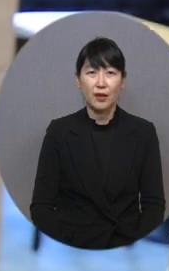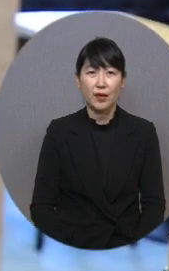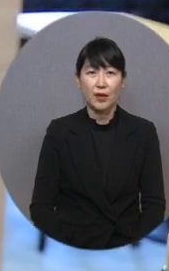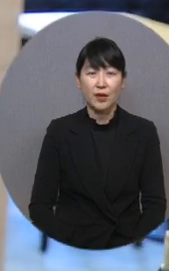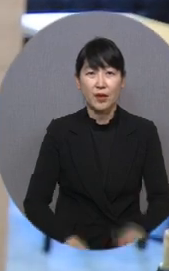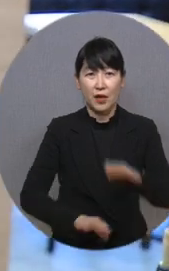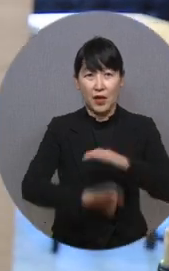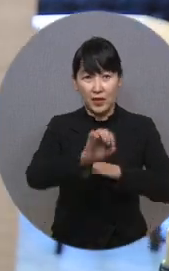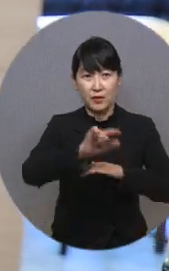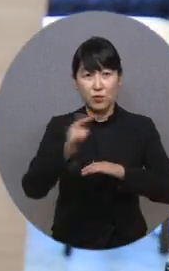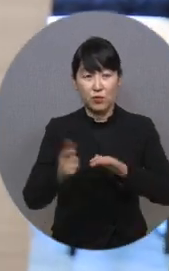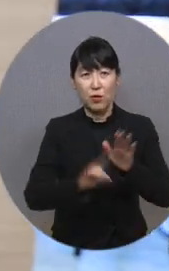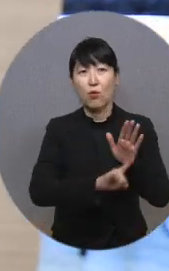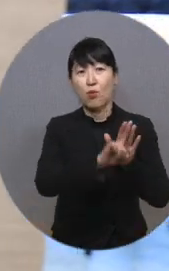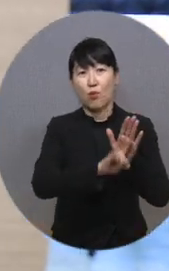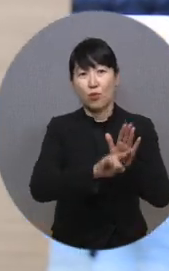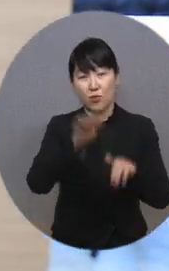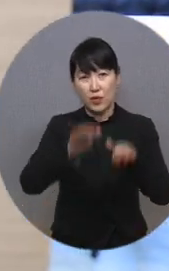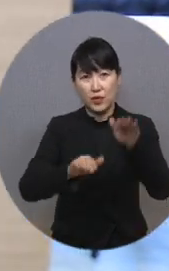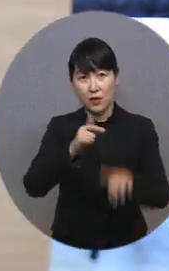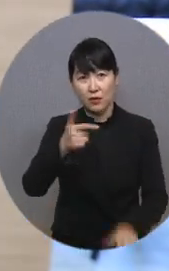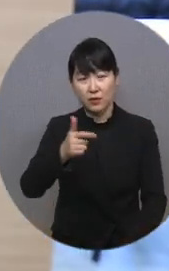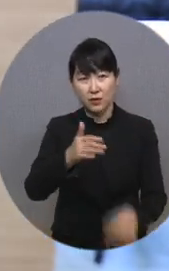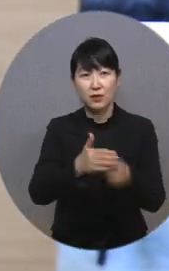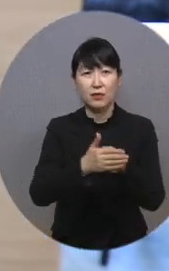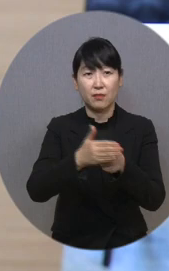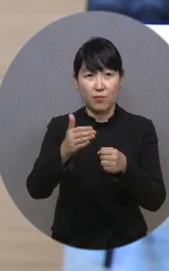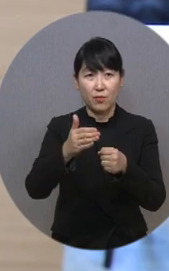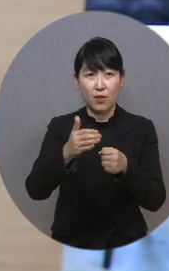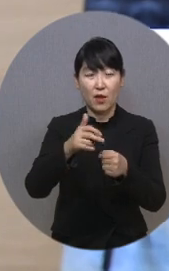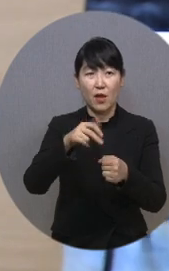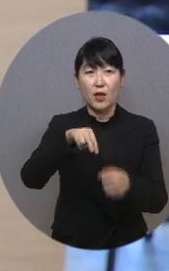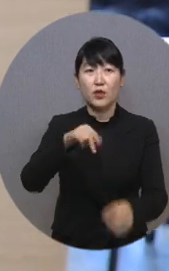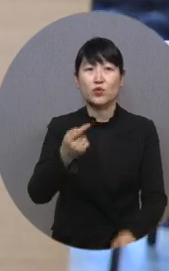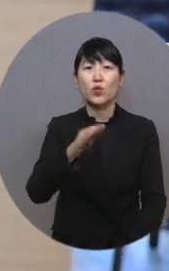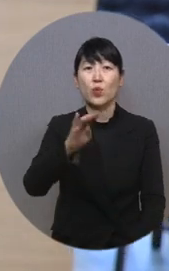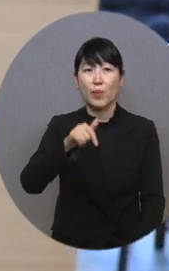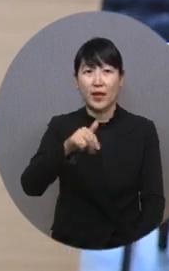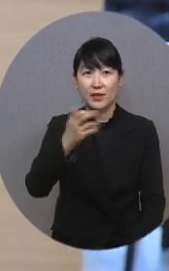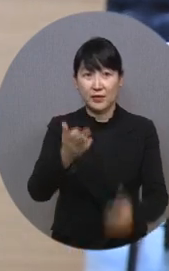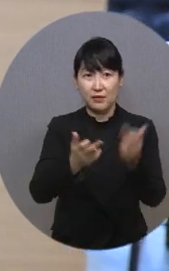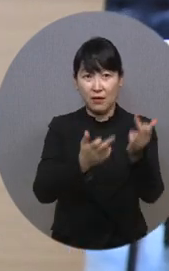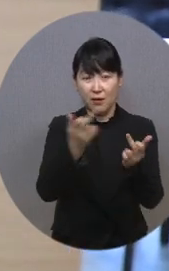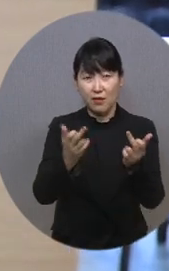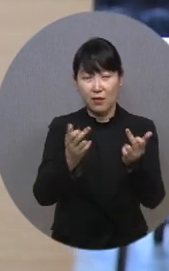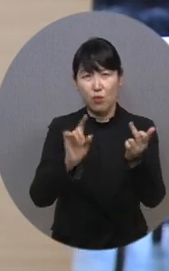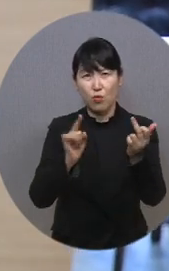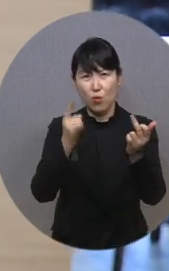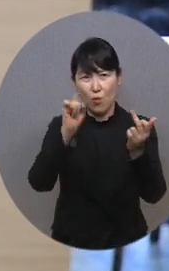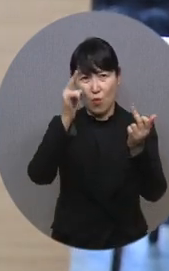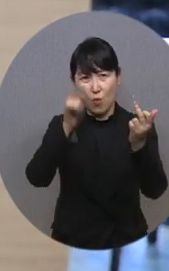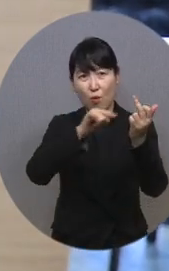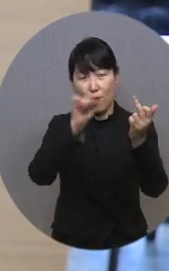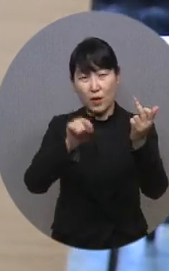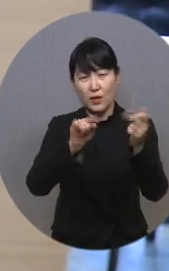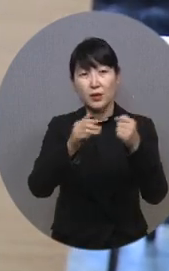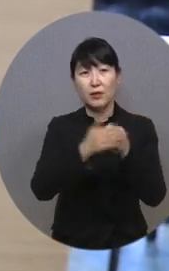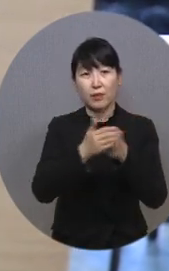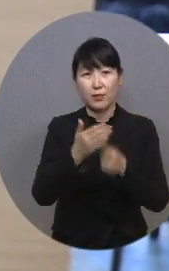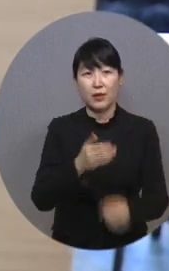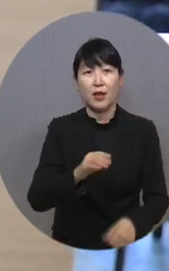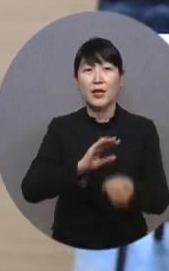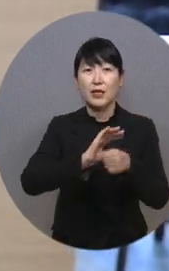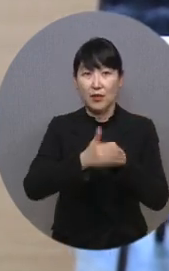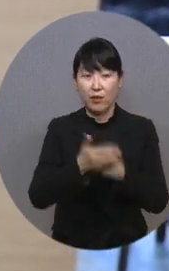되게 차이가 많이 나는 지역이다 보니까 그러니까 소백산이 산지가 되게 높게 있습니다. 네. 그래서 당도가 되게 좋고요.